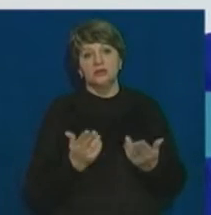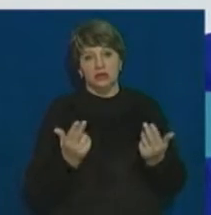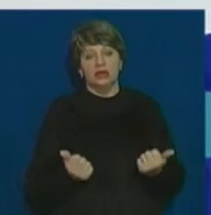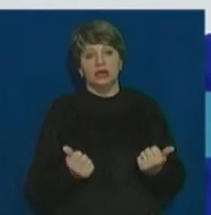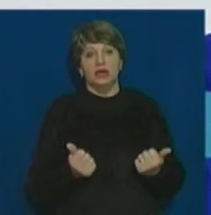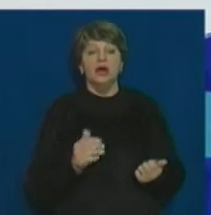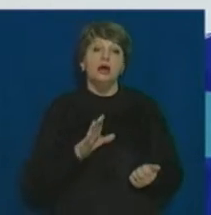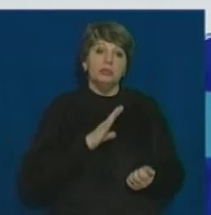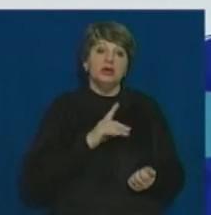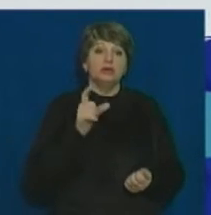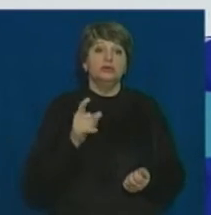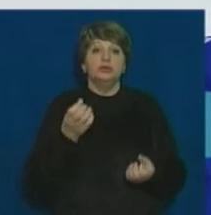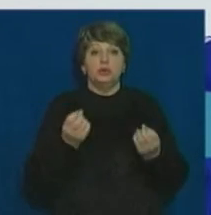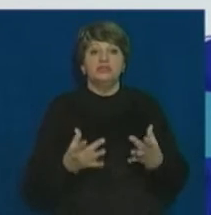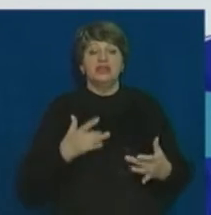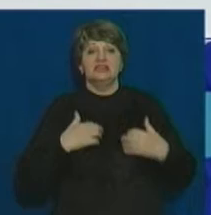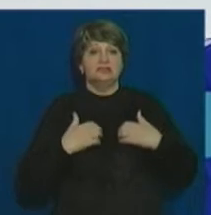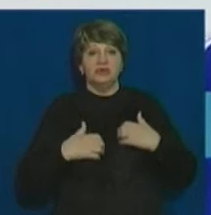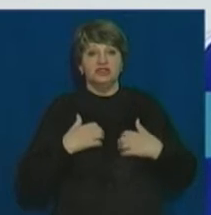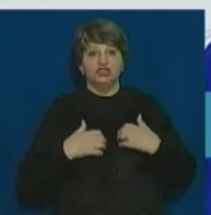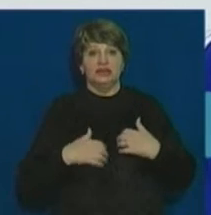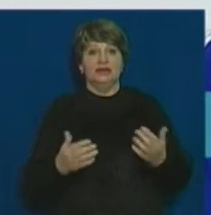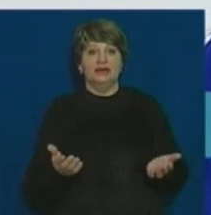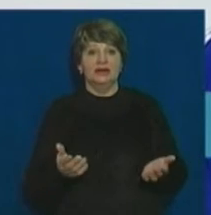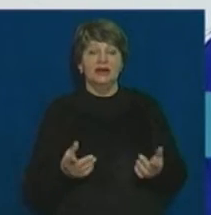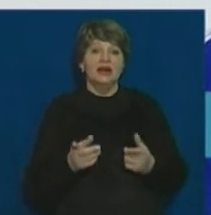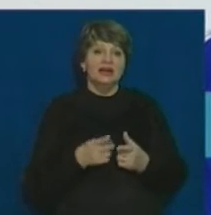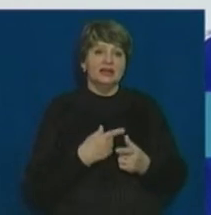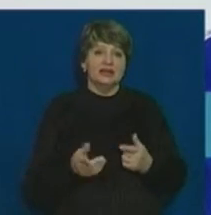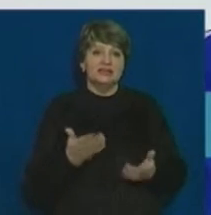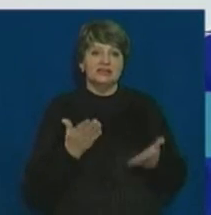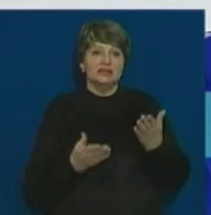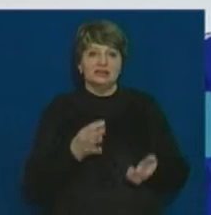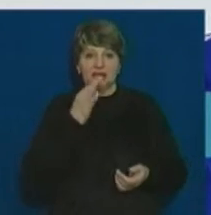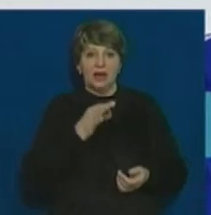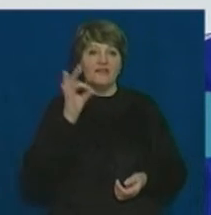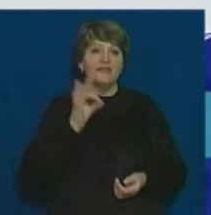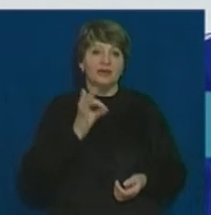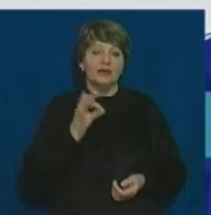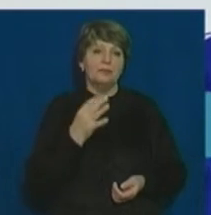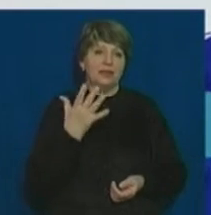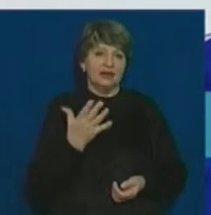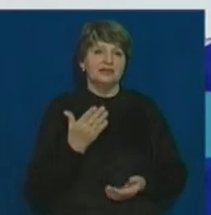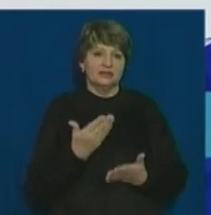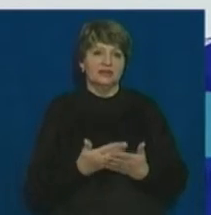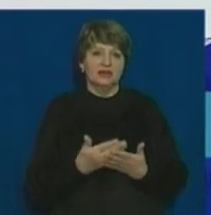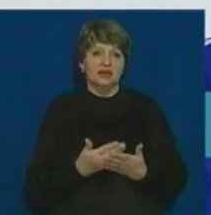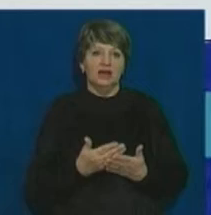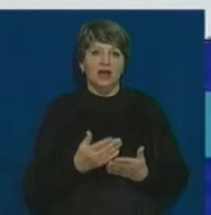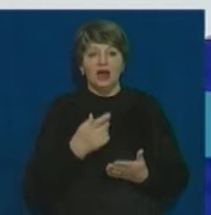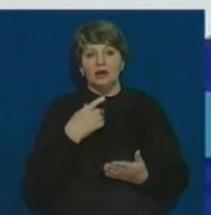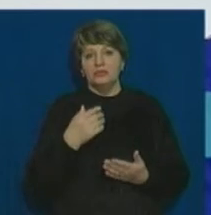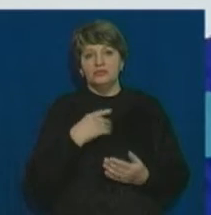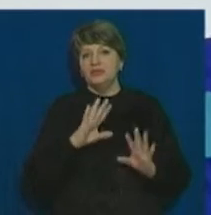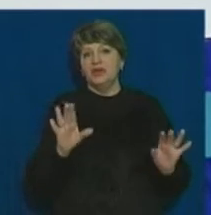що спішили, і були, якщо відсотковому, якщо так можна, да, ну, відсотків 5, може, ті, які говорять, мене це не цікавить,